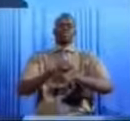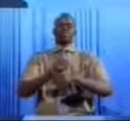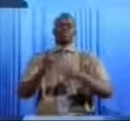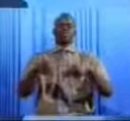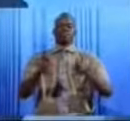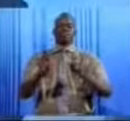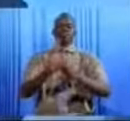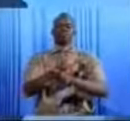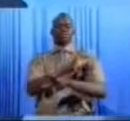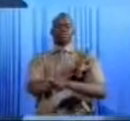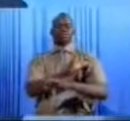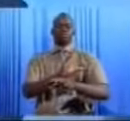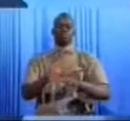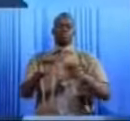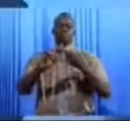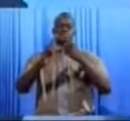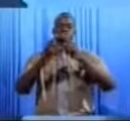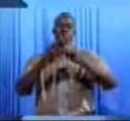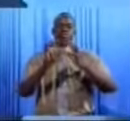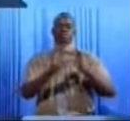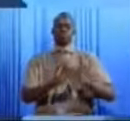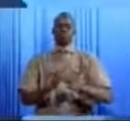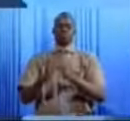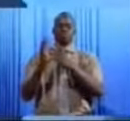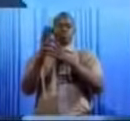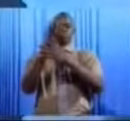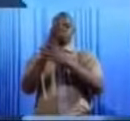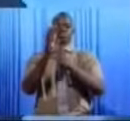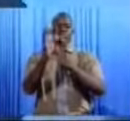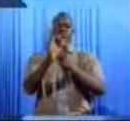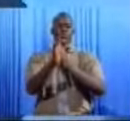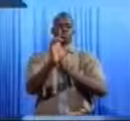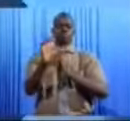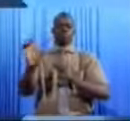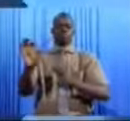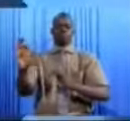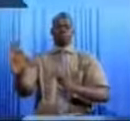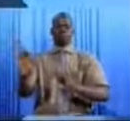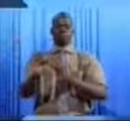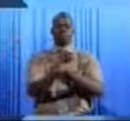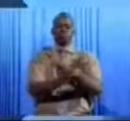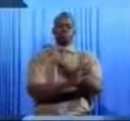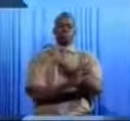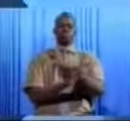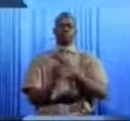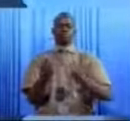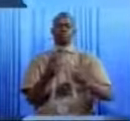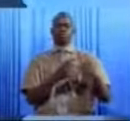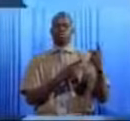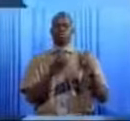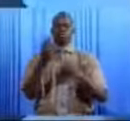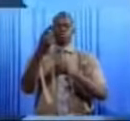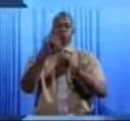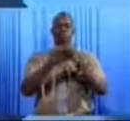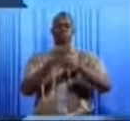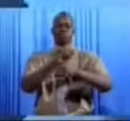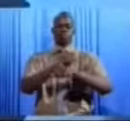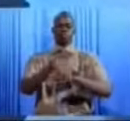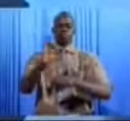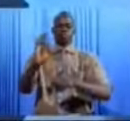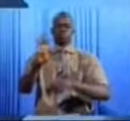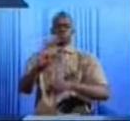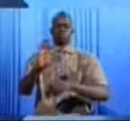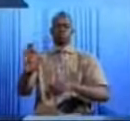de renforcer les liens de coopération entre lee musées en france et new britannia pendant des mois les actifs français bukinabè